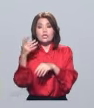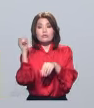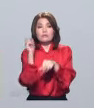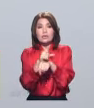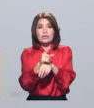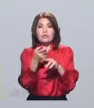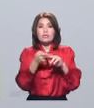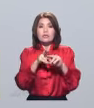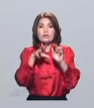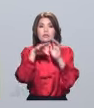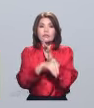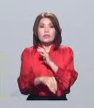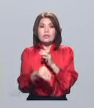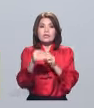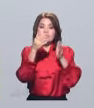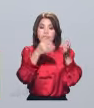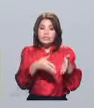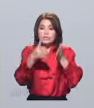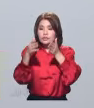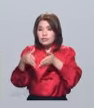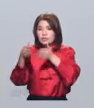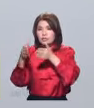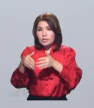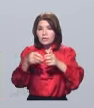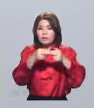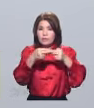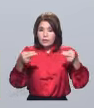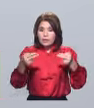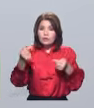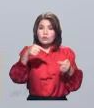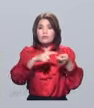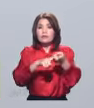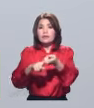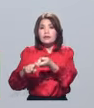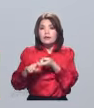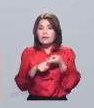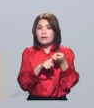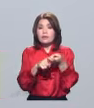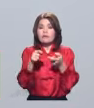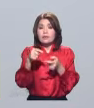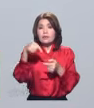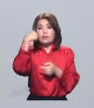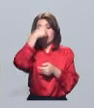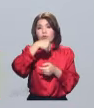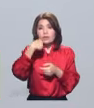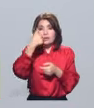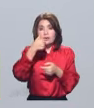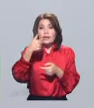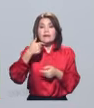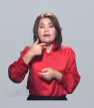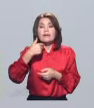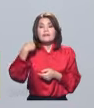жолдаудың ішіндегі жеке-жеке тақырыптар бір-бірімен байланысты. Назар аударсаңыз, биыл